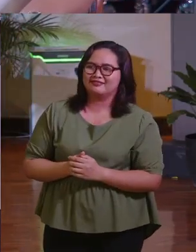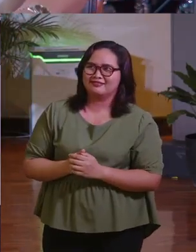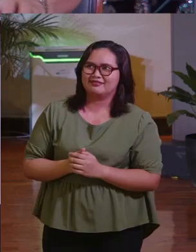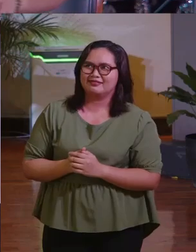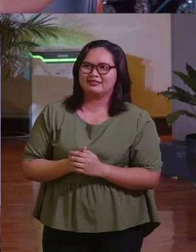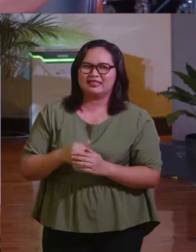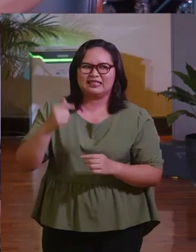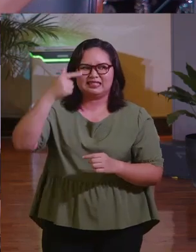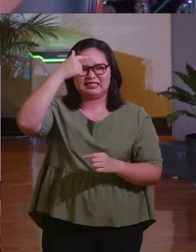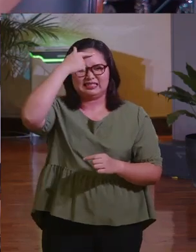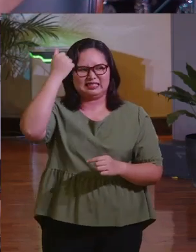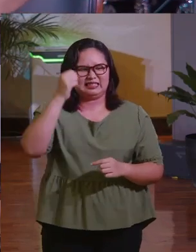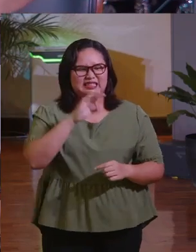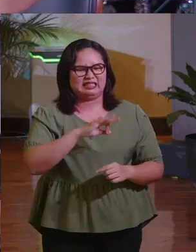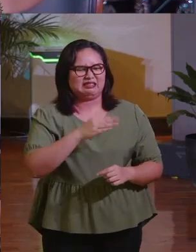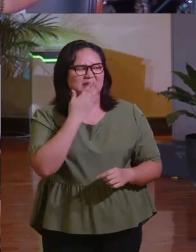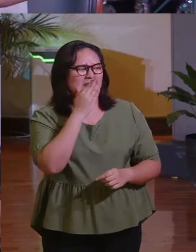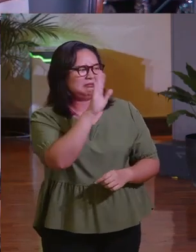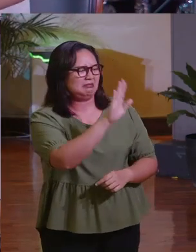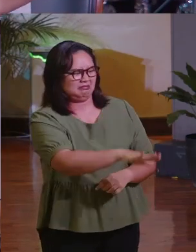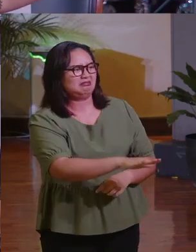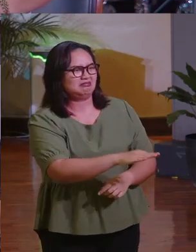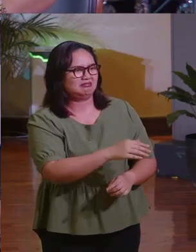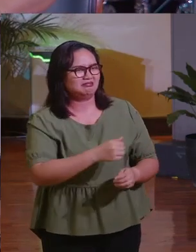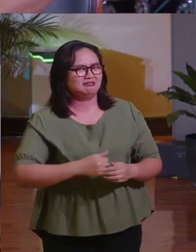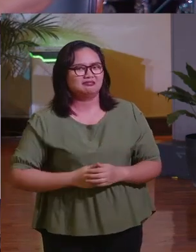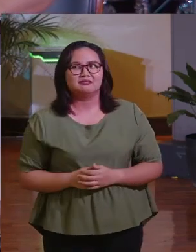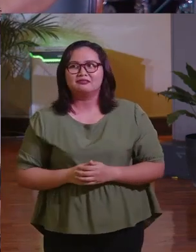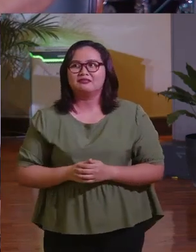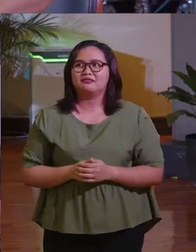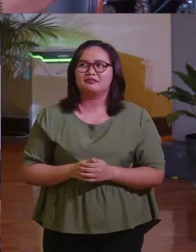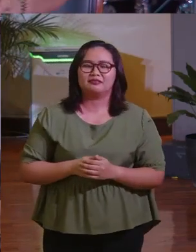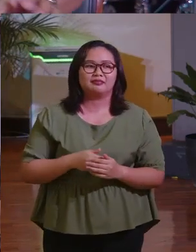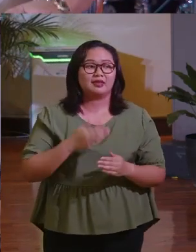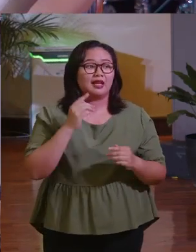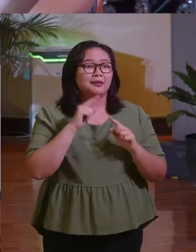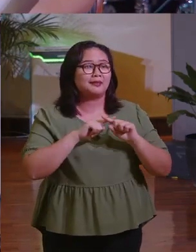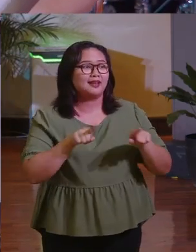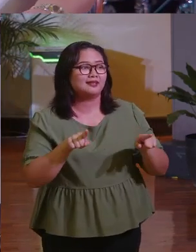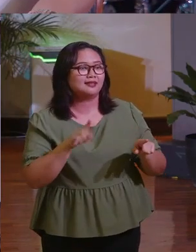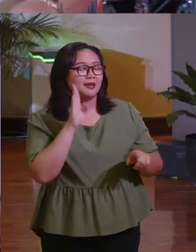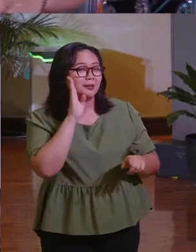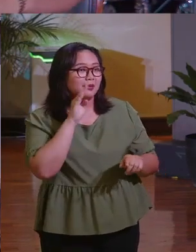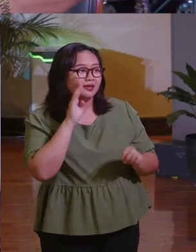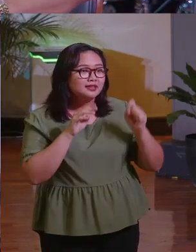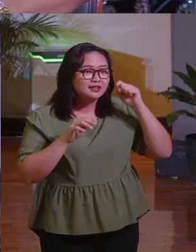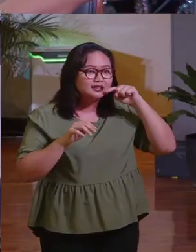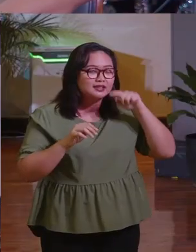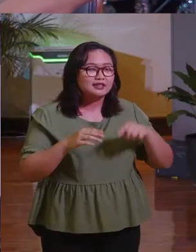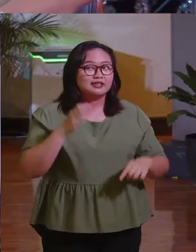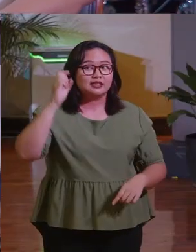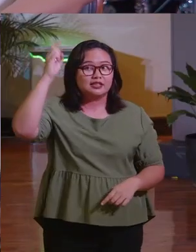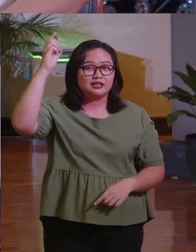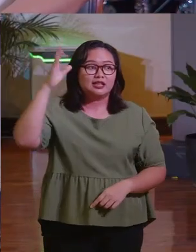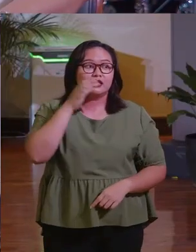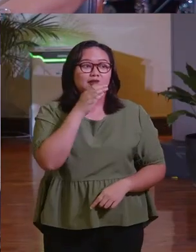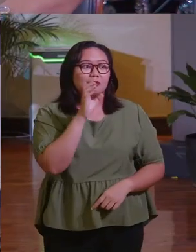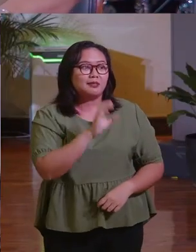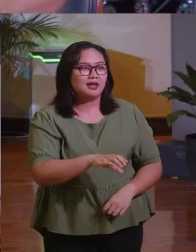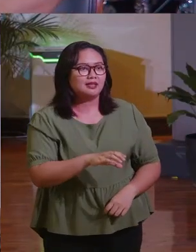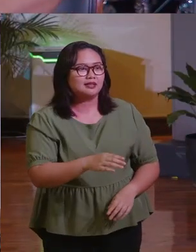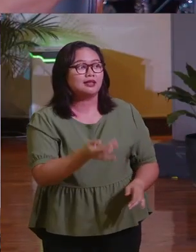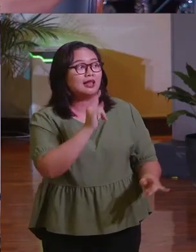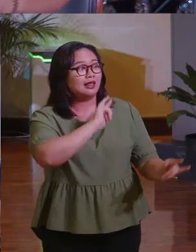Kasi masama ugali. No? Pero mga kapatid, ang utos sa atin ng Panginoon,